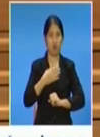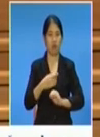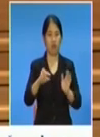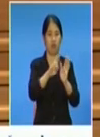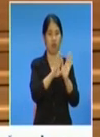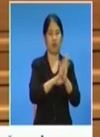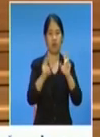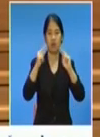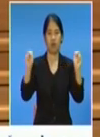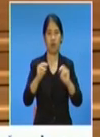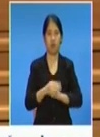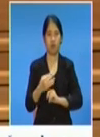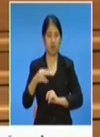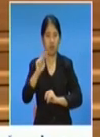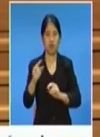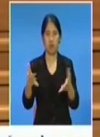กมีจริงครับ